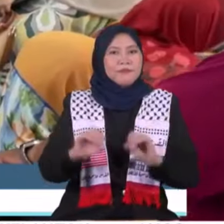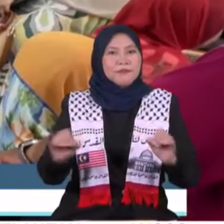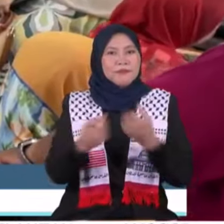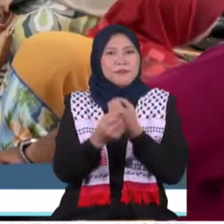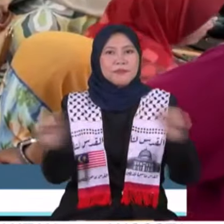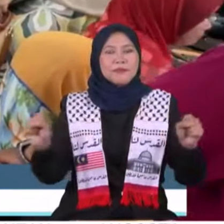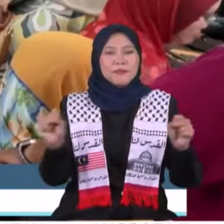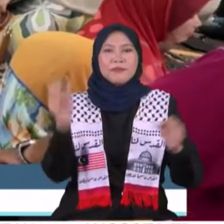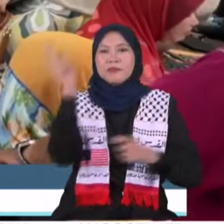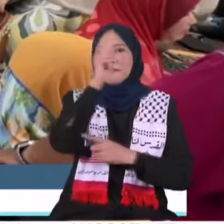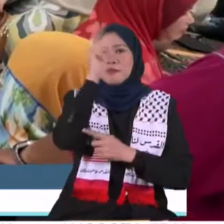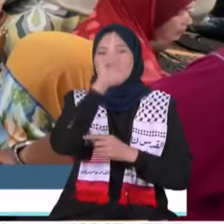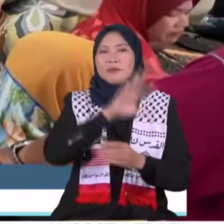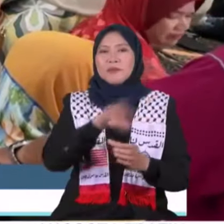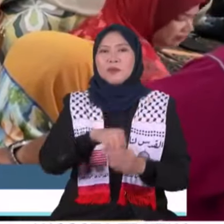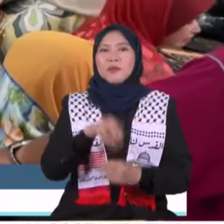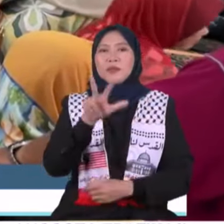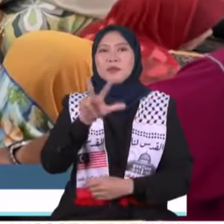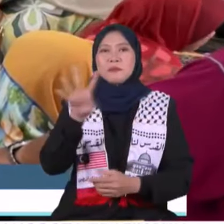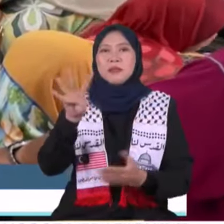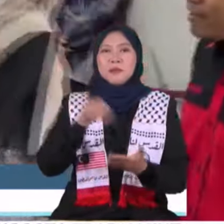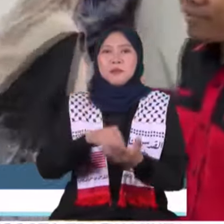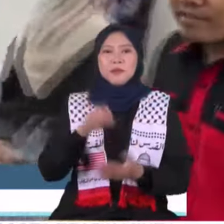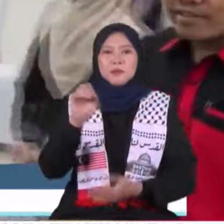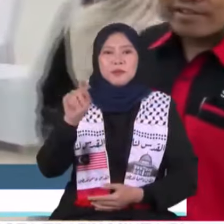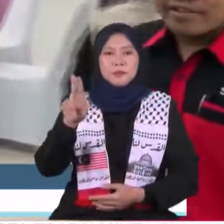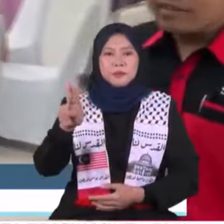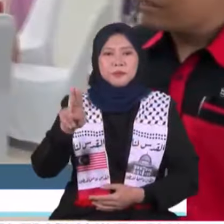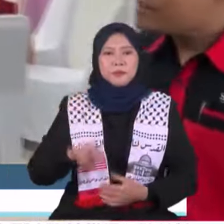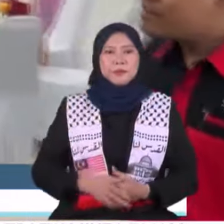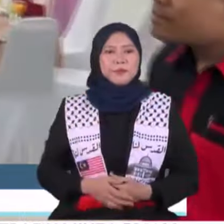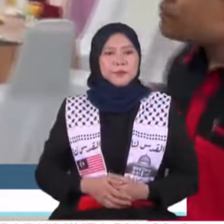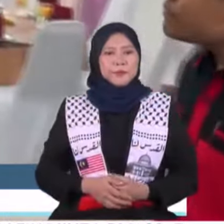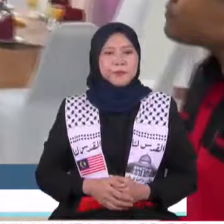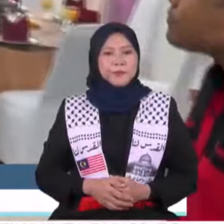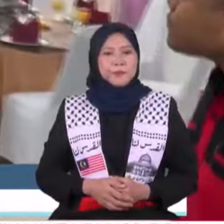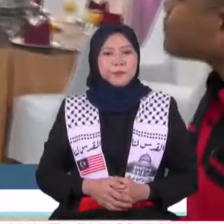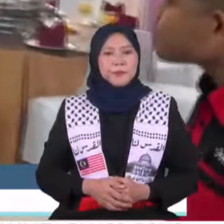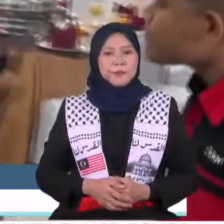disediakan kerajaan termasuk 34,000 Oku di negeri